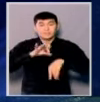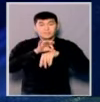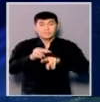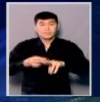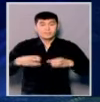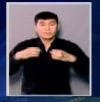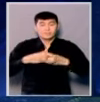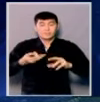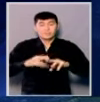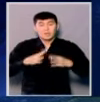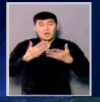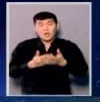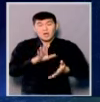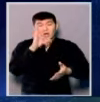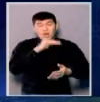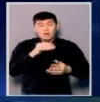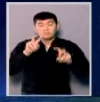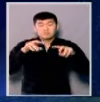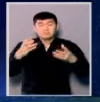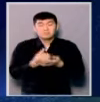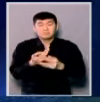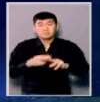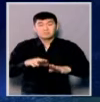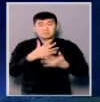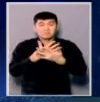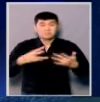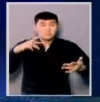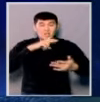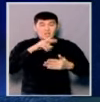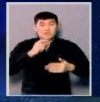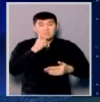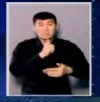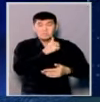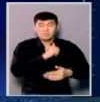иностранное государство. Они смогли обнаружить вещество, находящееся в труднодоступном месте.